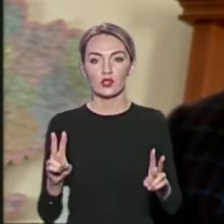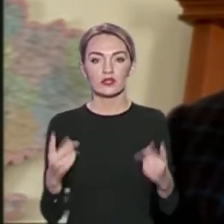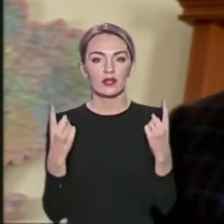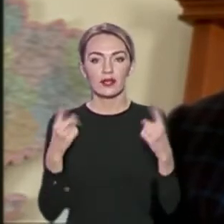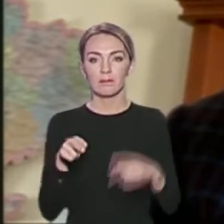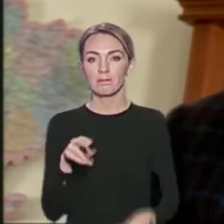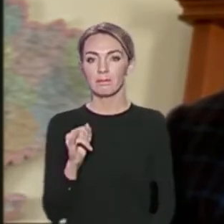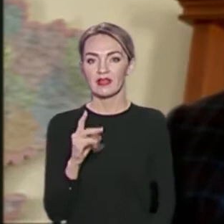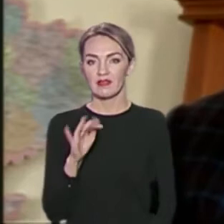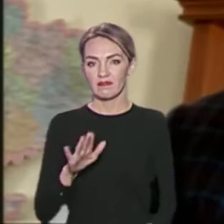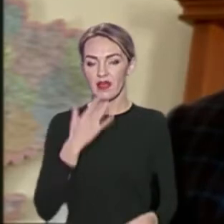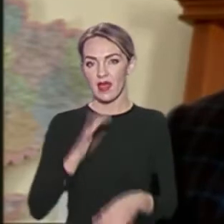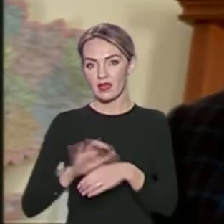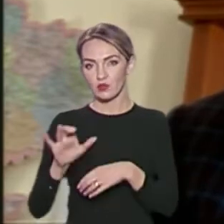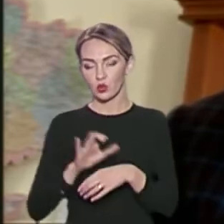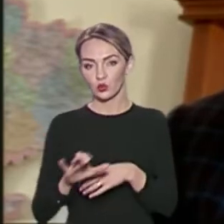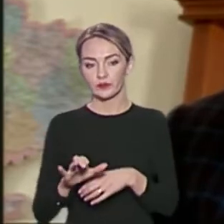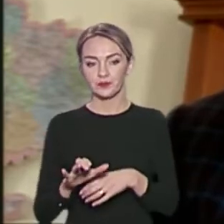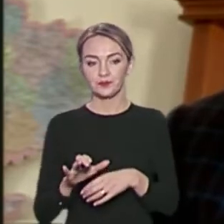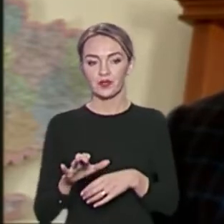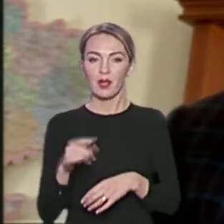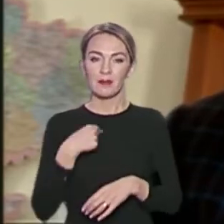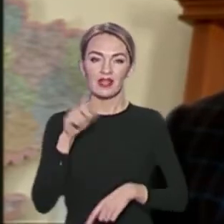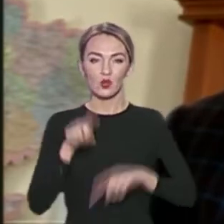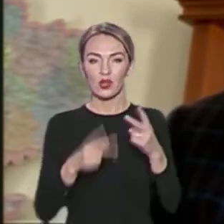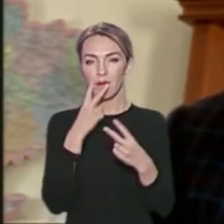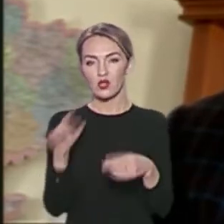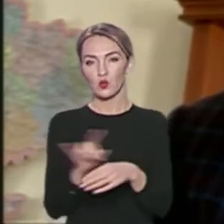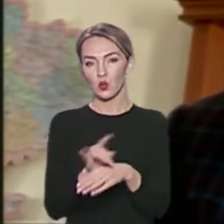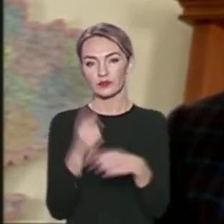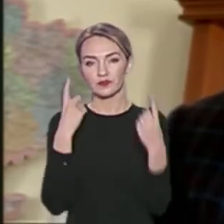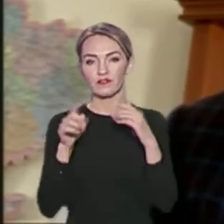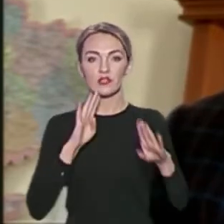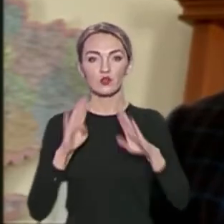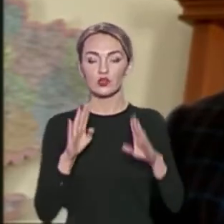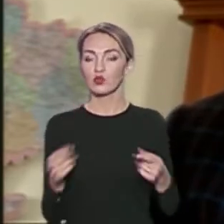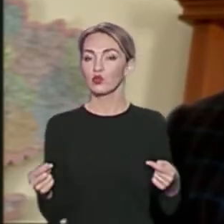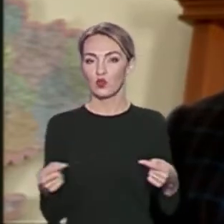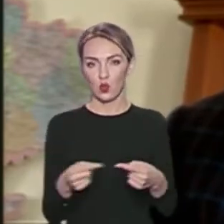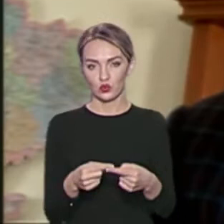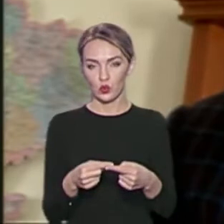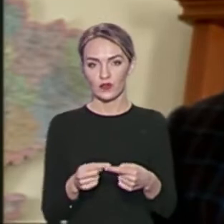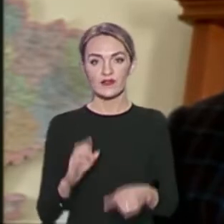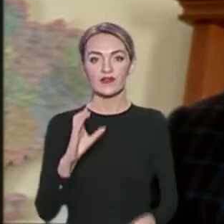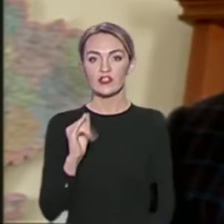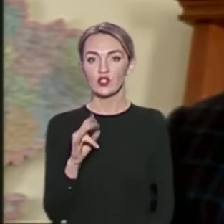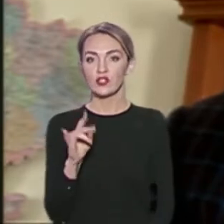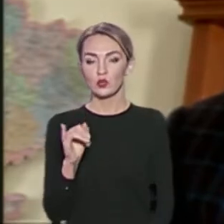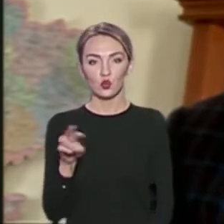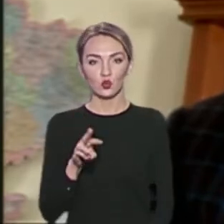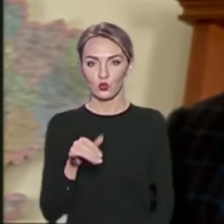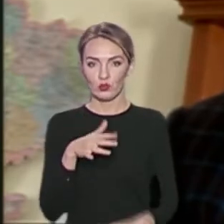експорту, на відміну від фейків, які ми інколи бачимо в Фейсбуці, ну точно в січні-лютому не